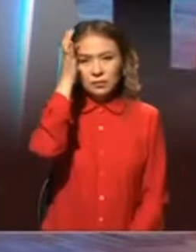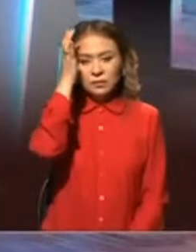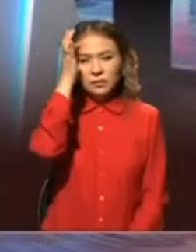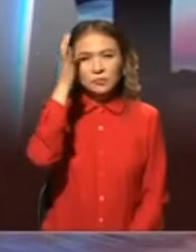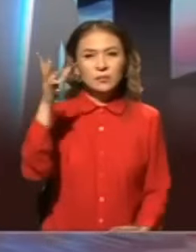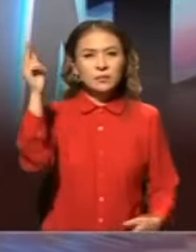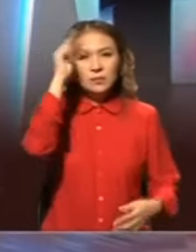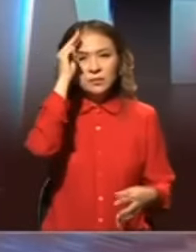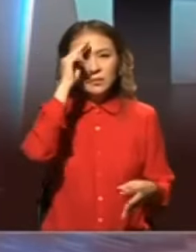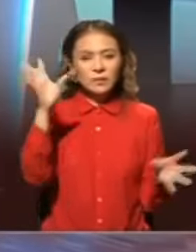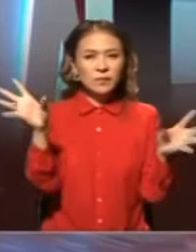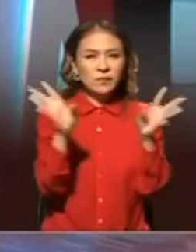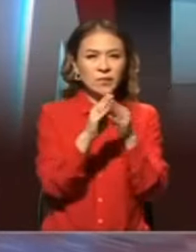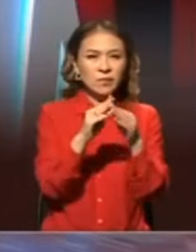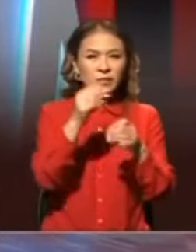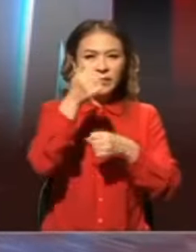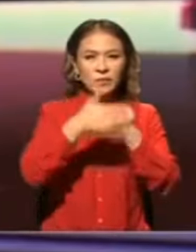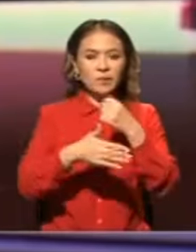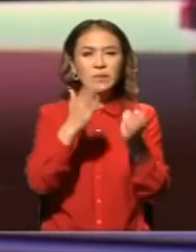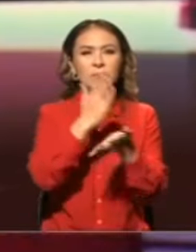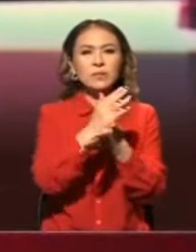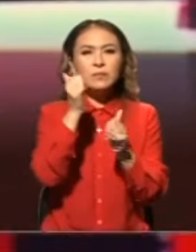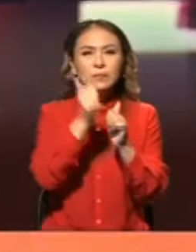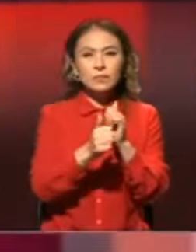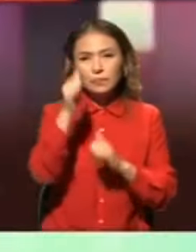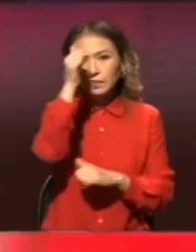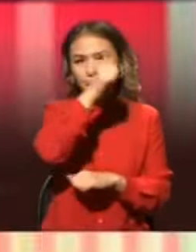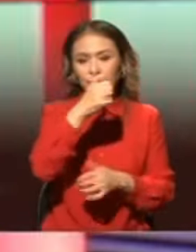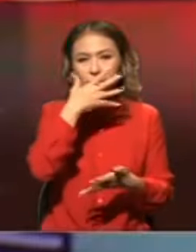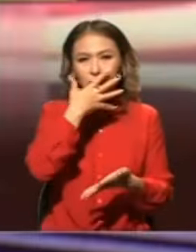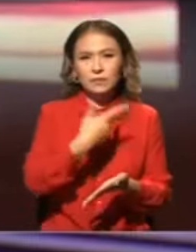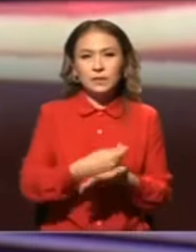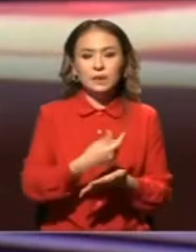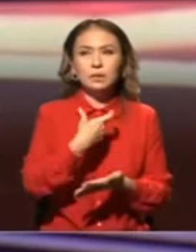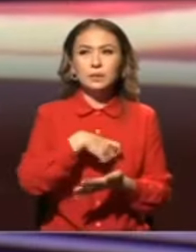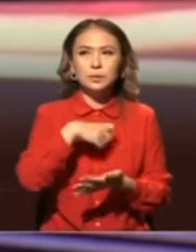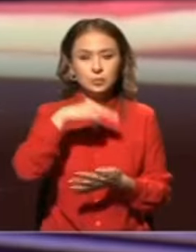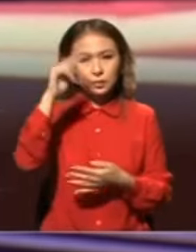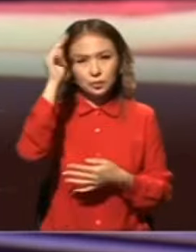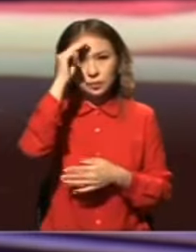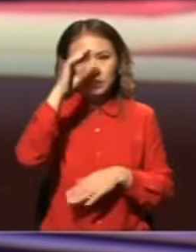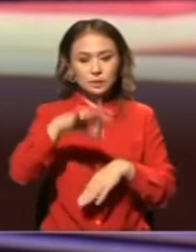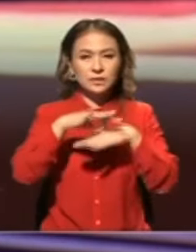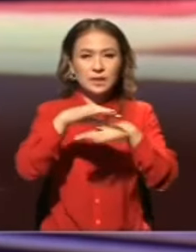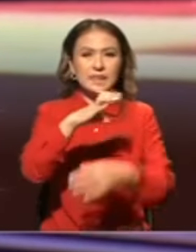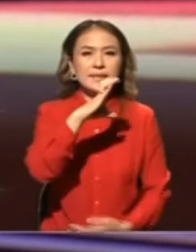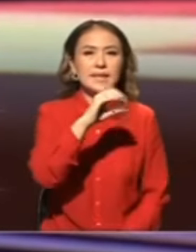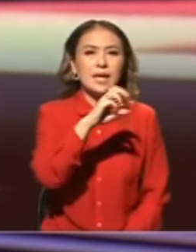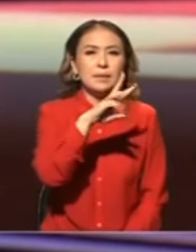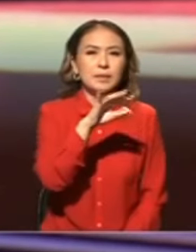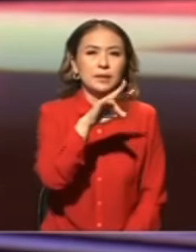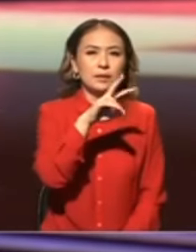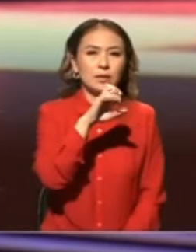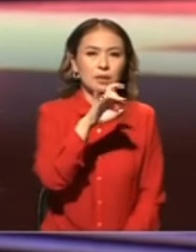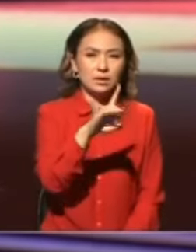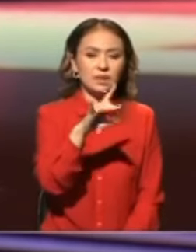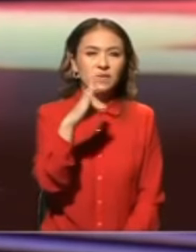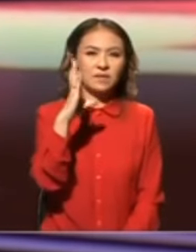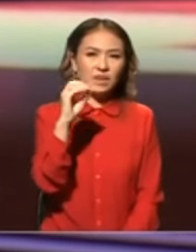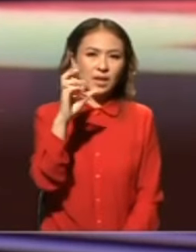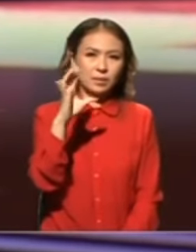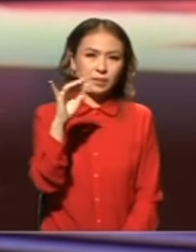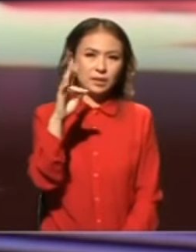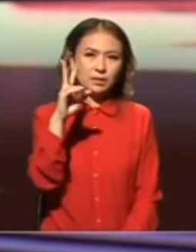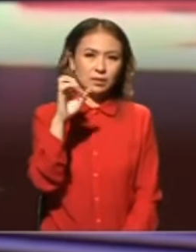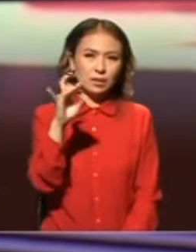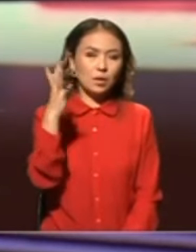ғылым мен білімді тарату орталығымыз бар. Олар жыл сайын өздерінің оқуларын жүргізеді, семинар, вебинар түрінде. Бірақ енді мынау